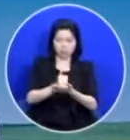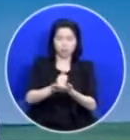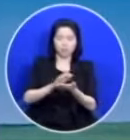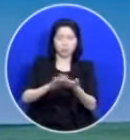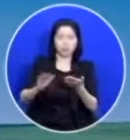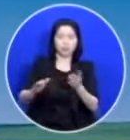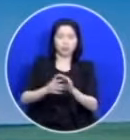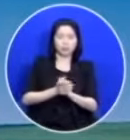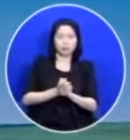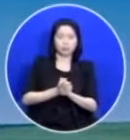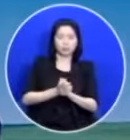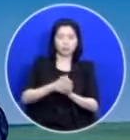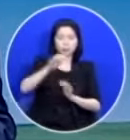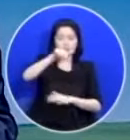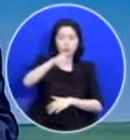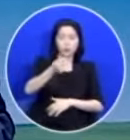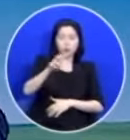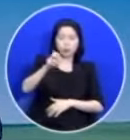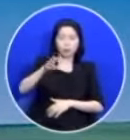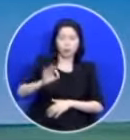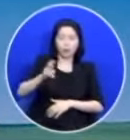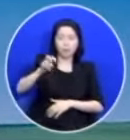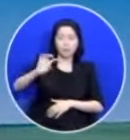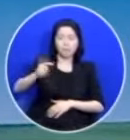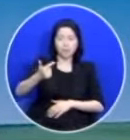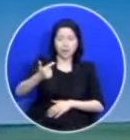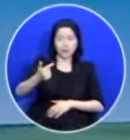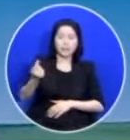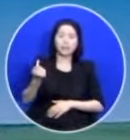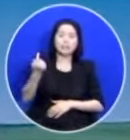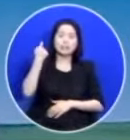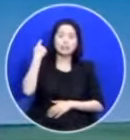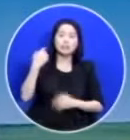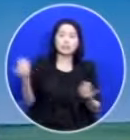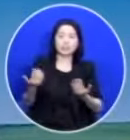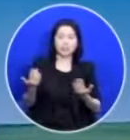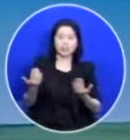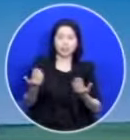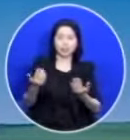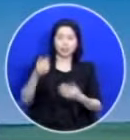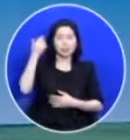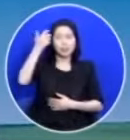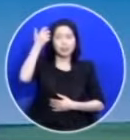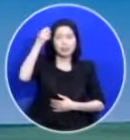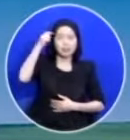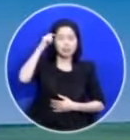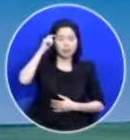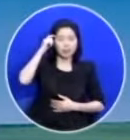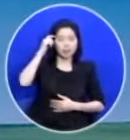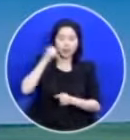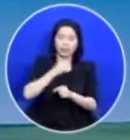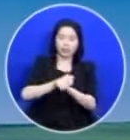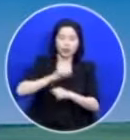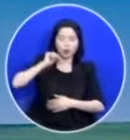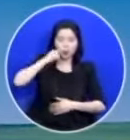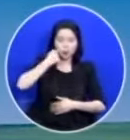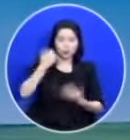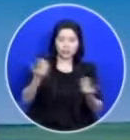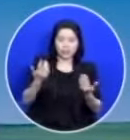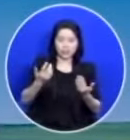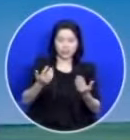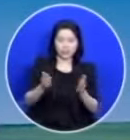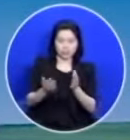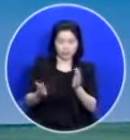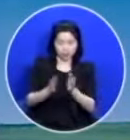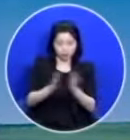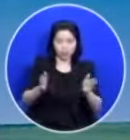예수님이 고영만 장로님이 그 뒤에 있는 정말 상상할 수 없는 일들이 일어납니다이